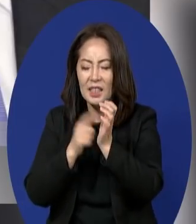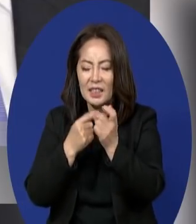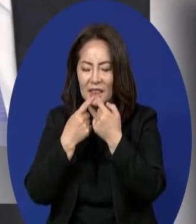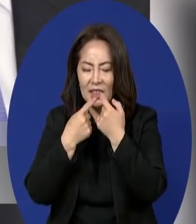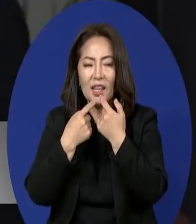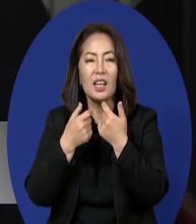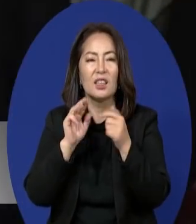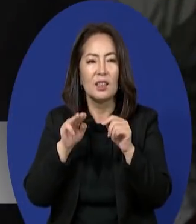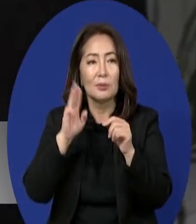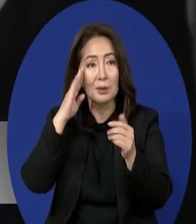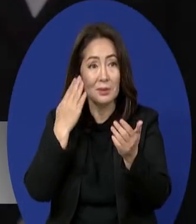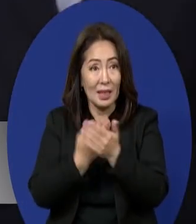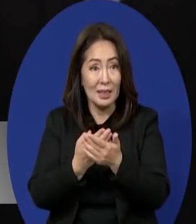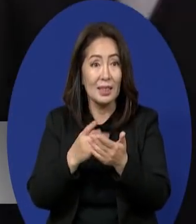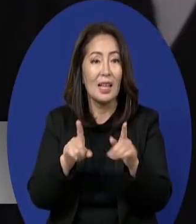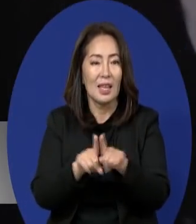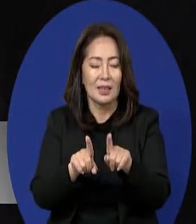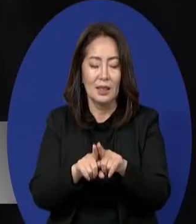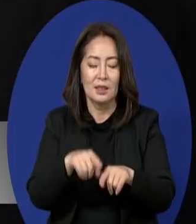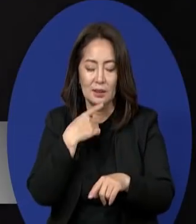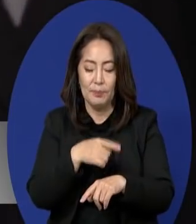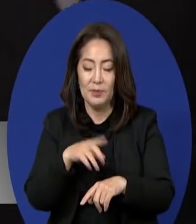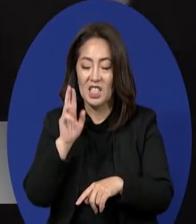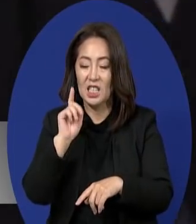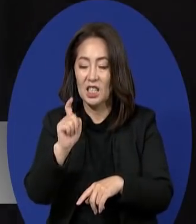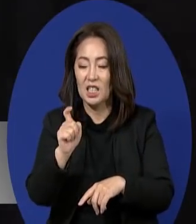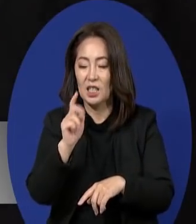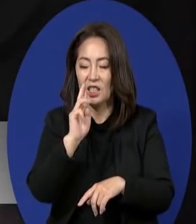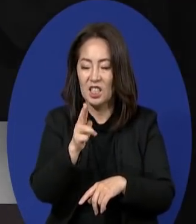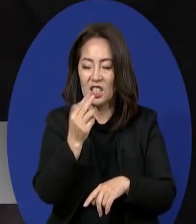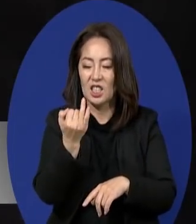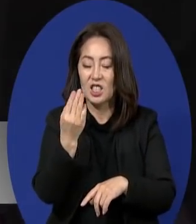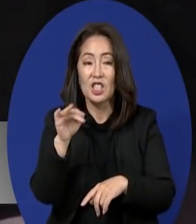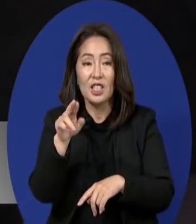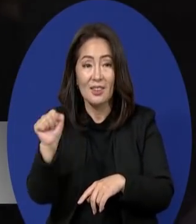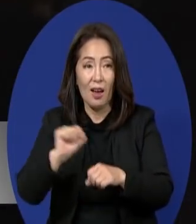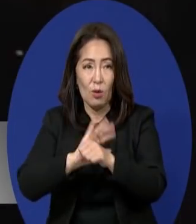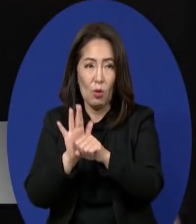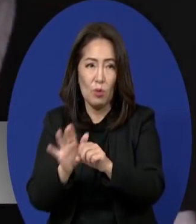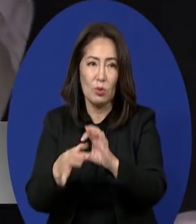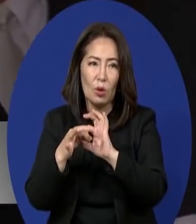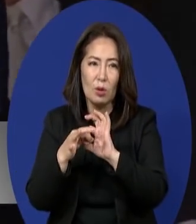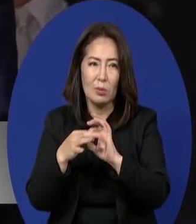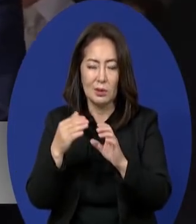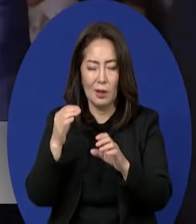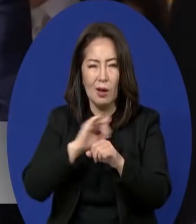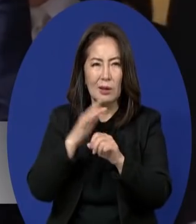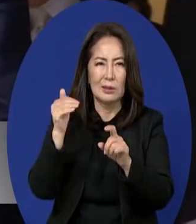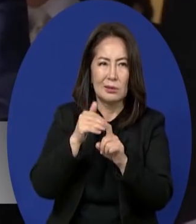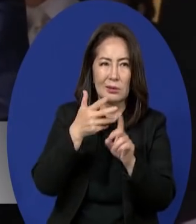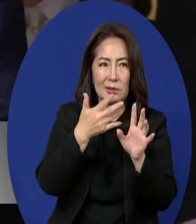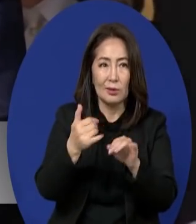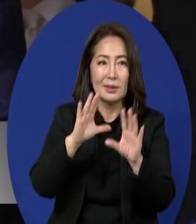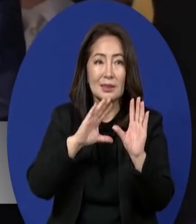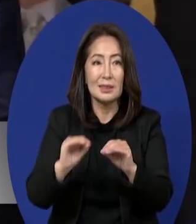илэрхийлжээ. Үүний зэрэгцээ Кишида улс орны өмнө тулгарч байгаа сорилтууд буюу COVID-19 цар тахлын тархалтыг сааруулах даван гарахад гол анхаарлаа